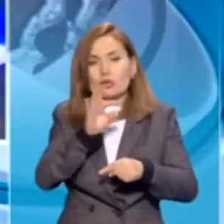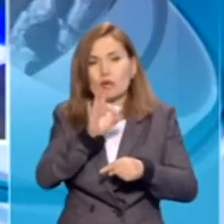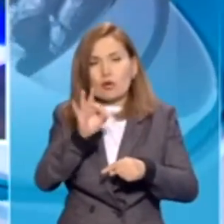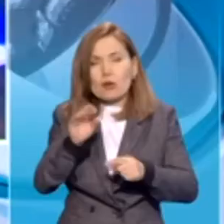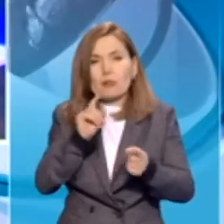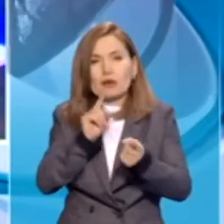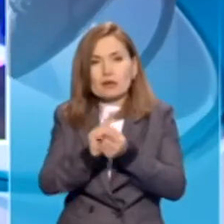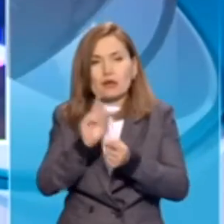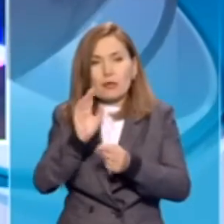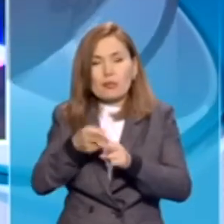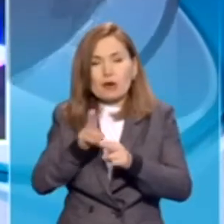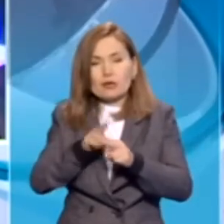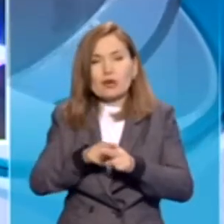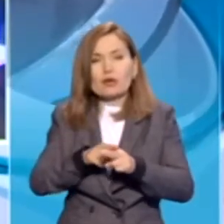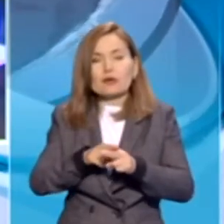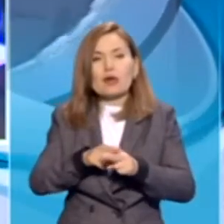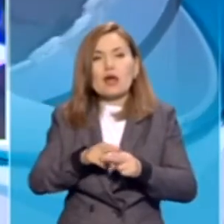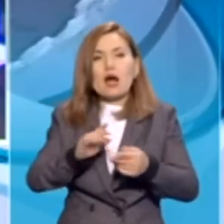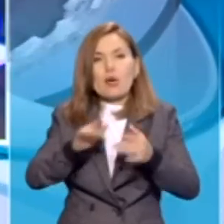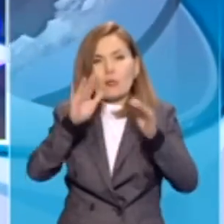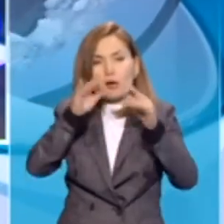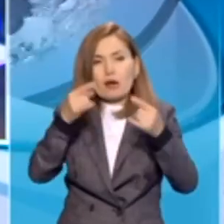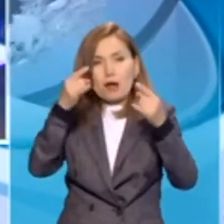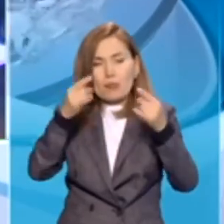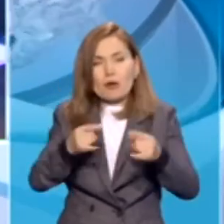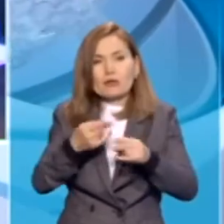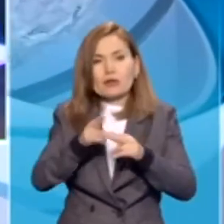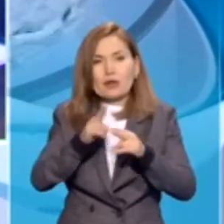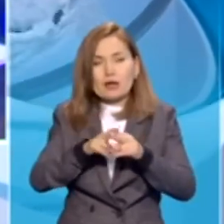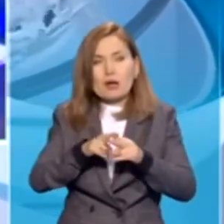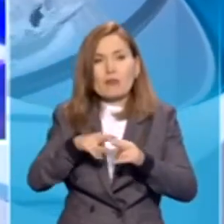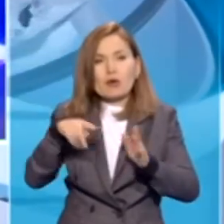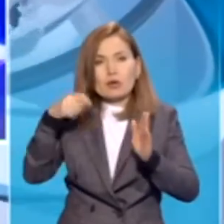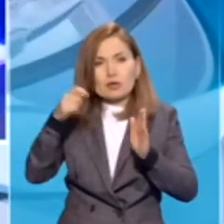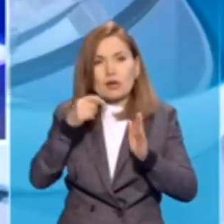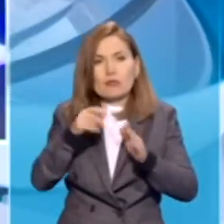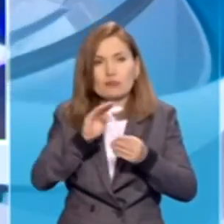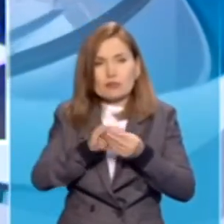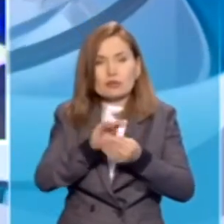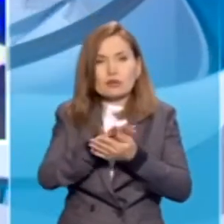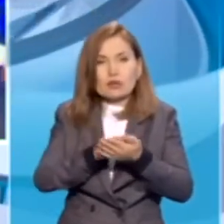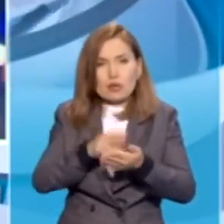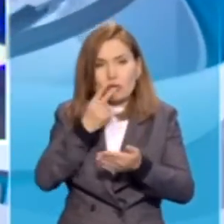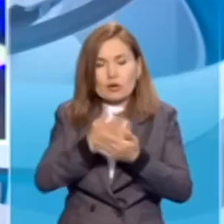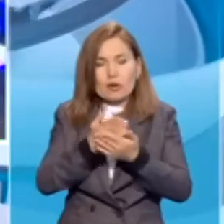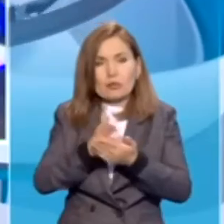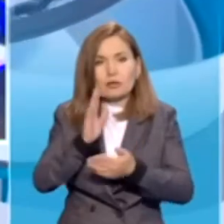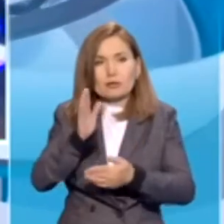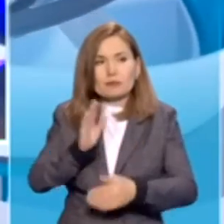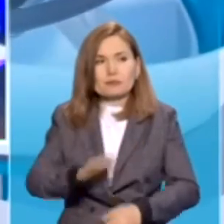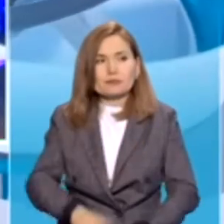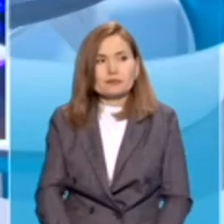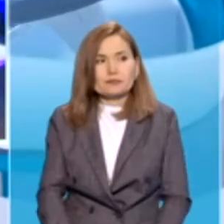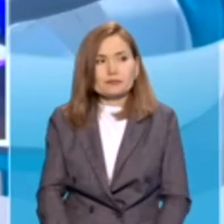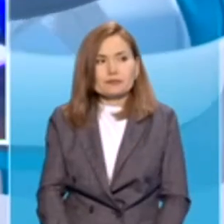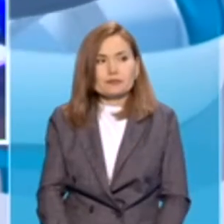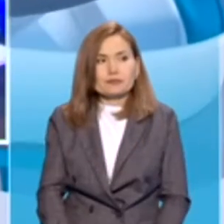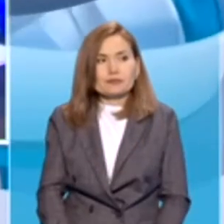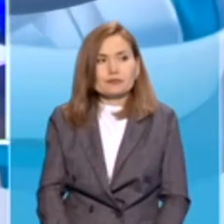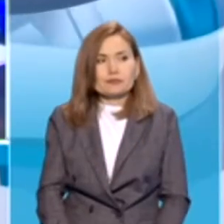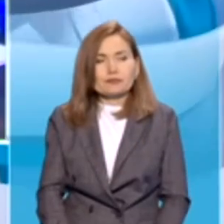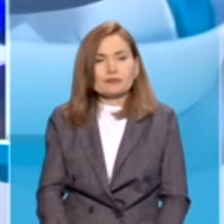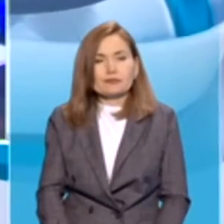3-те біздің әріптестеріміз осы онлайн марафон туралы дайындаған сюжетті көре аласыздар. Гүлназ. Ya саламат. Аманжол ағамыздың